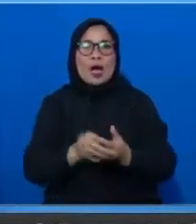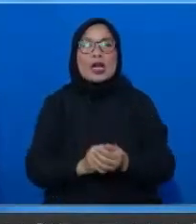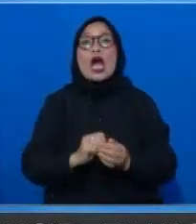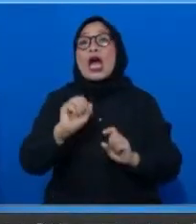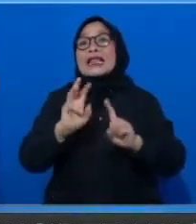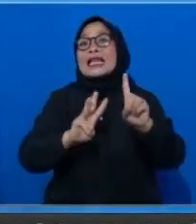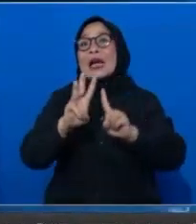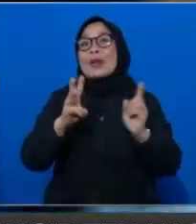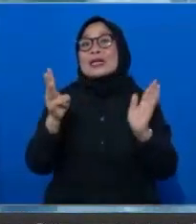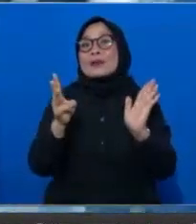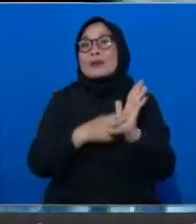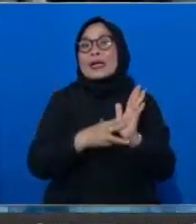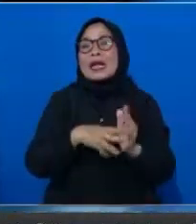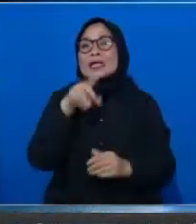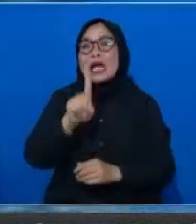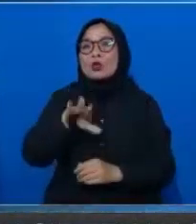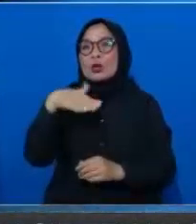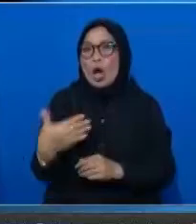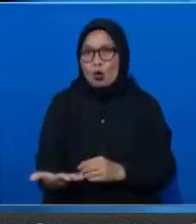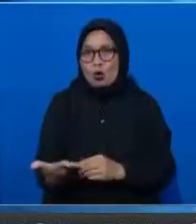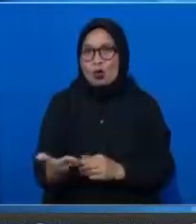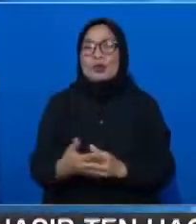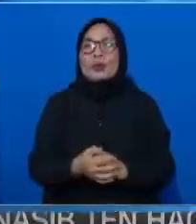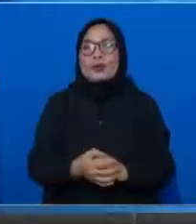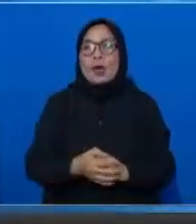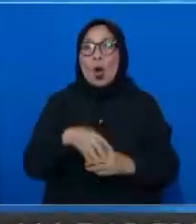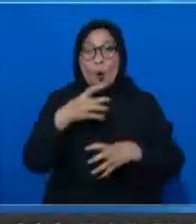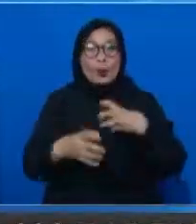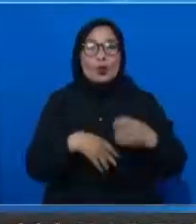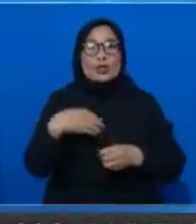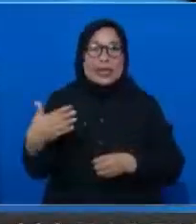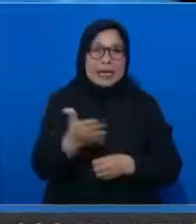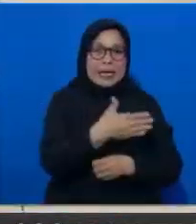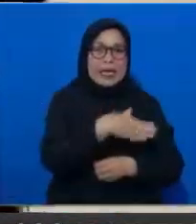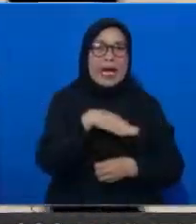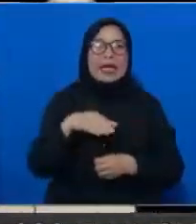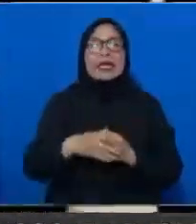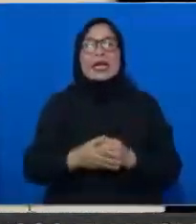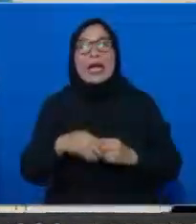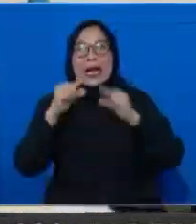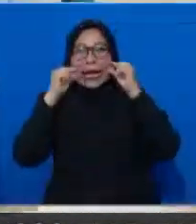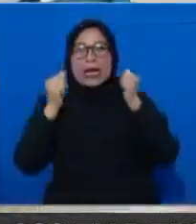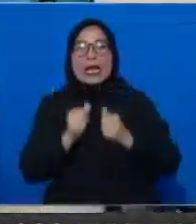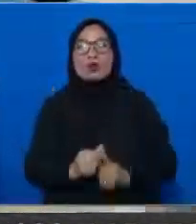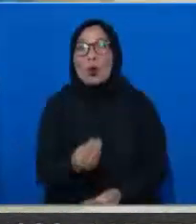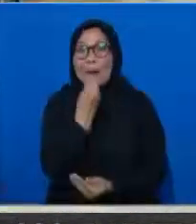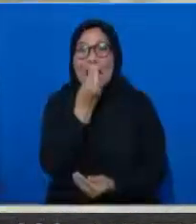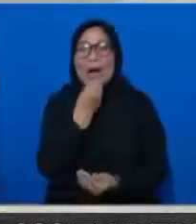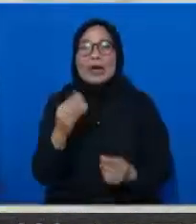ekor ikan lele per tahunnya. Dan produksi ikan lele untuk konsumsi mencapai